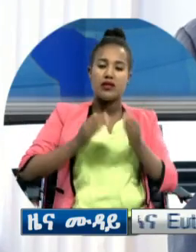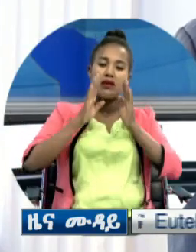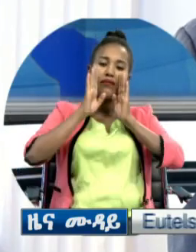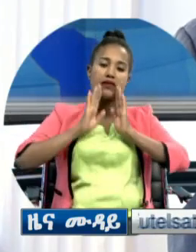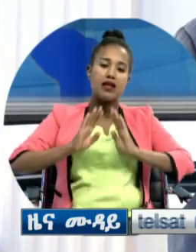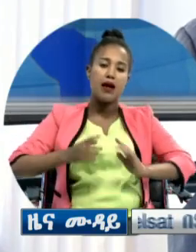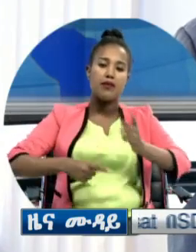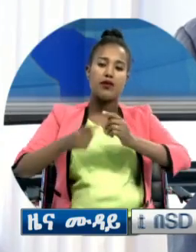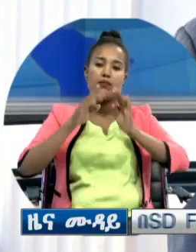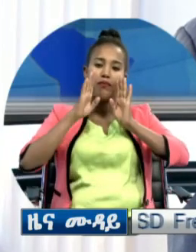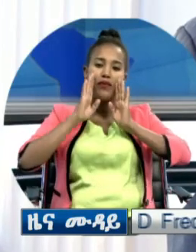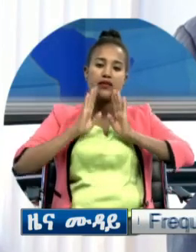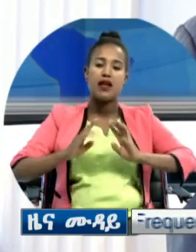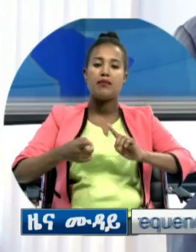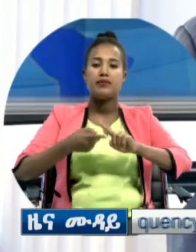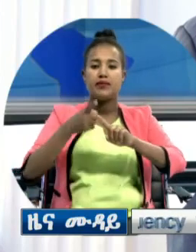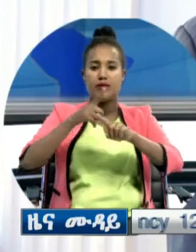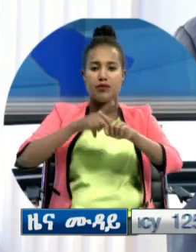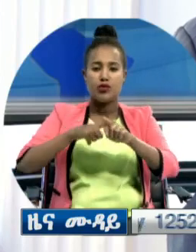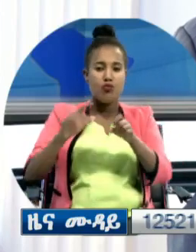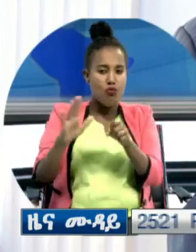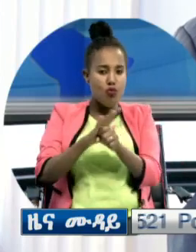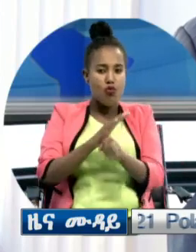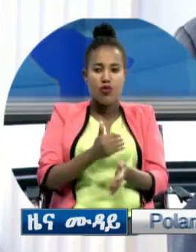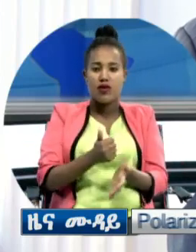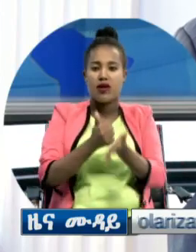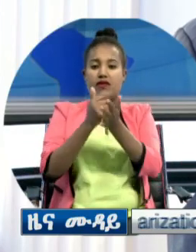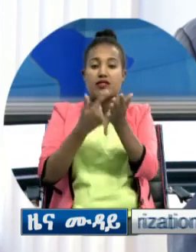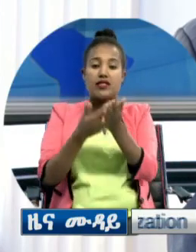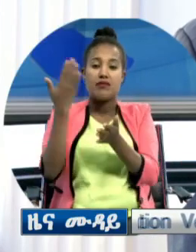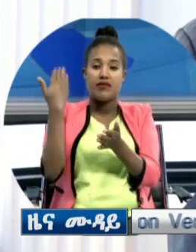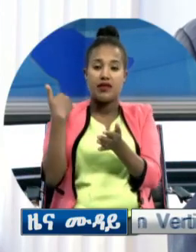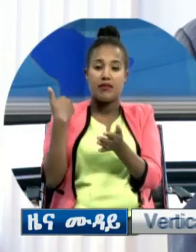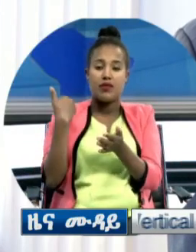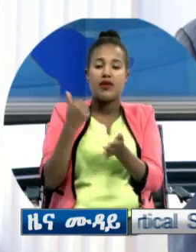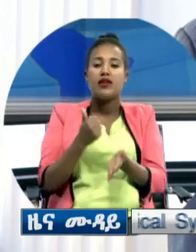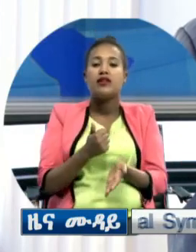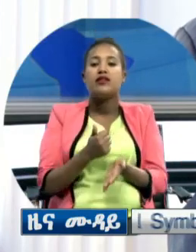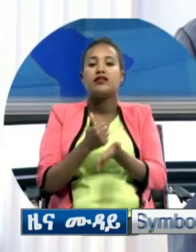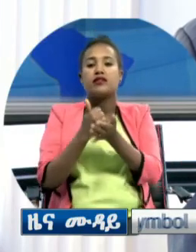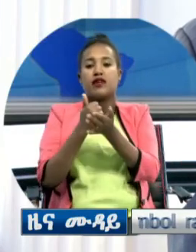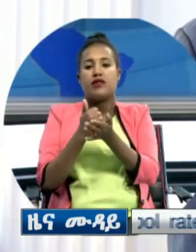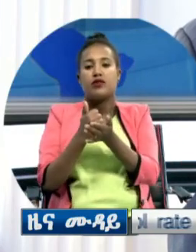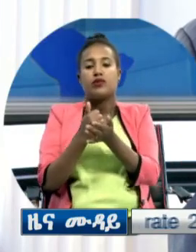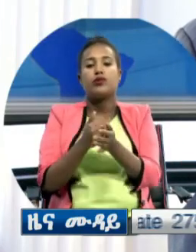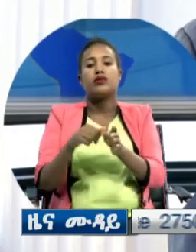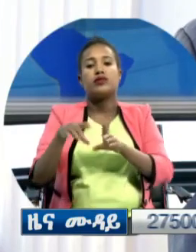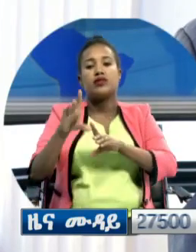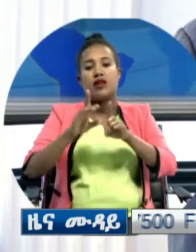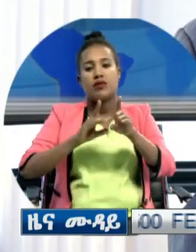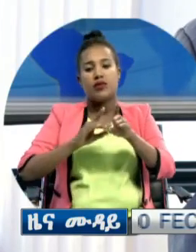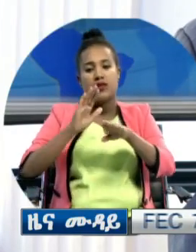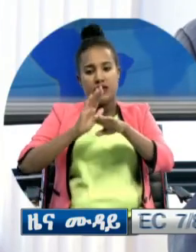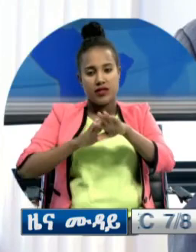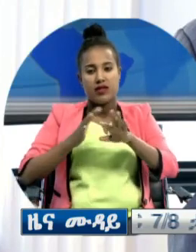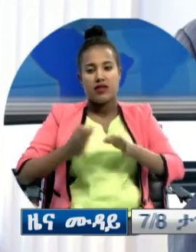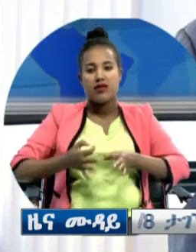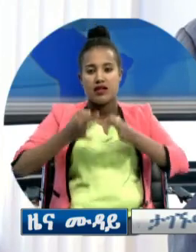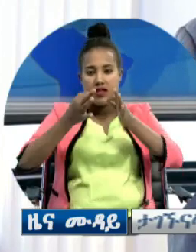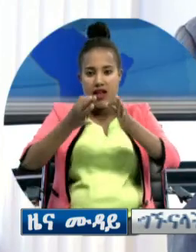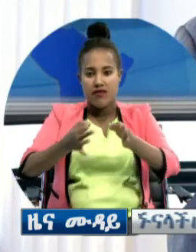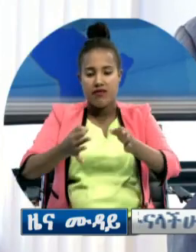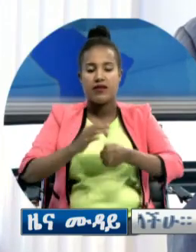መጥተው በሰላም እንዲሄዱ ሙሉ ድጋፋችሁን ከዚህ በፊት የነበረውን ድጋፋችሁን እንድታደርጉልን ጥሪ